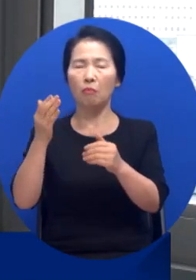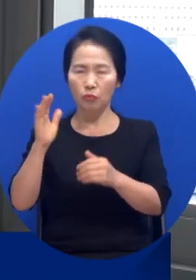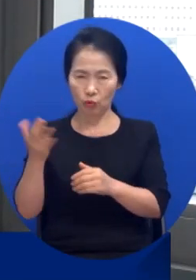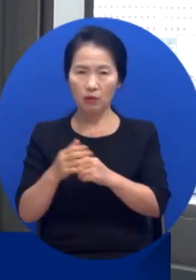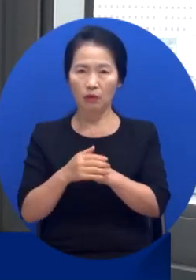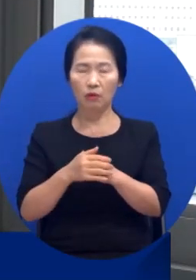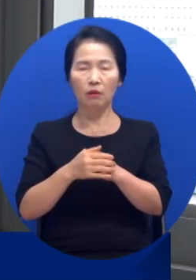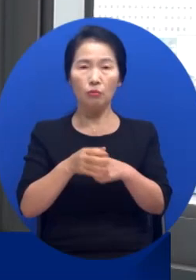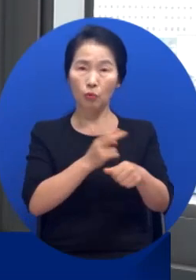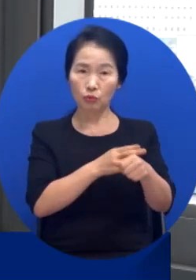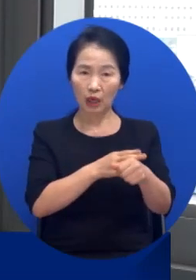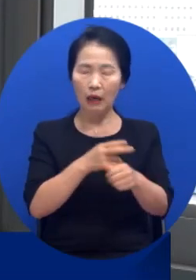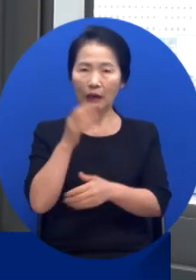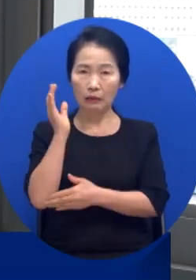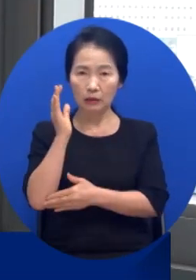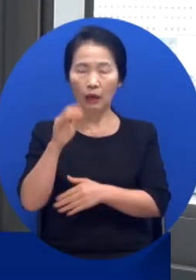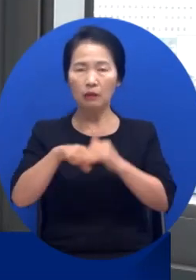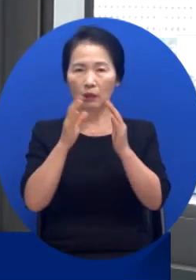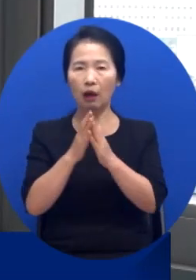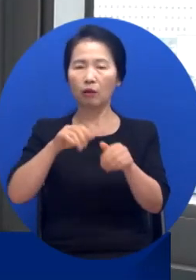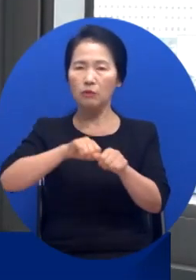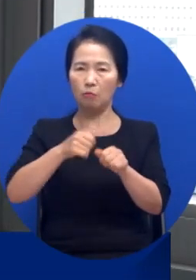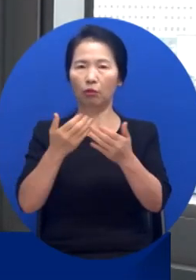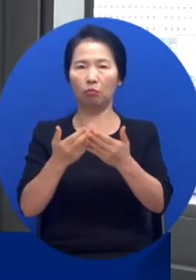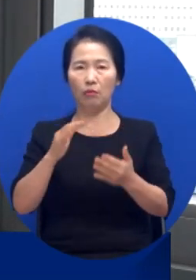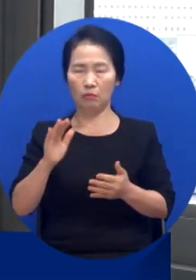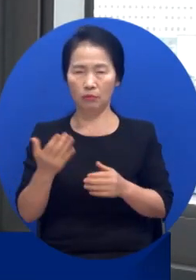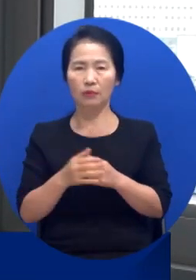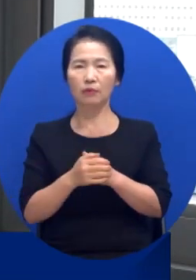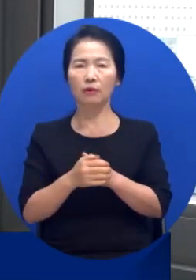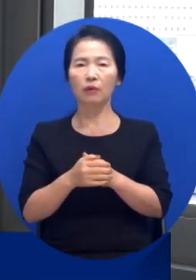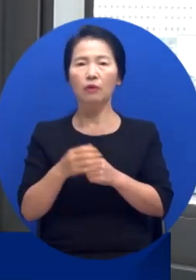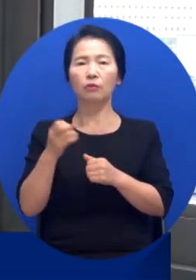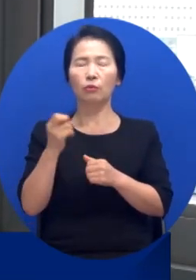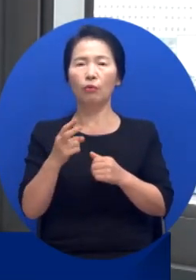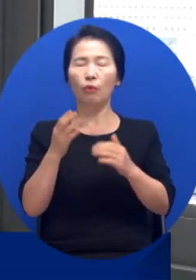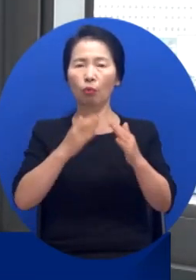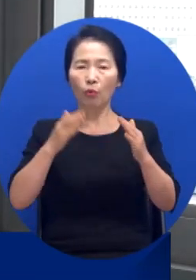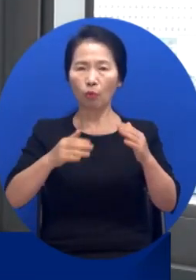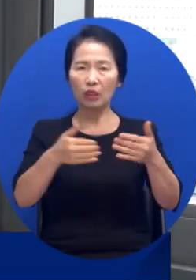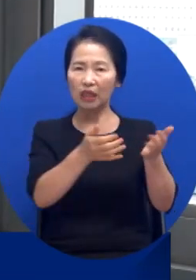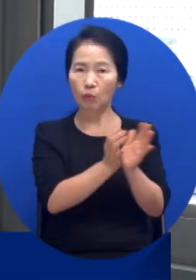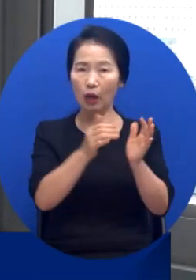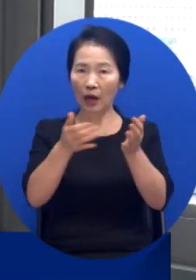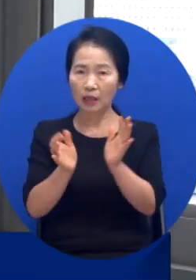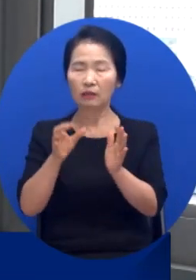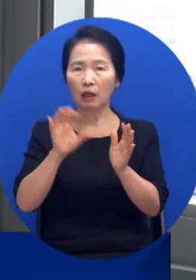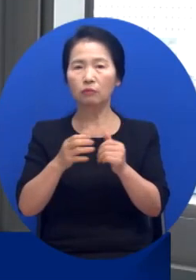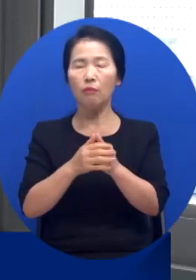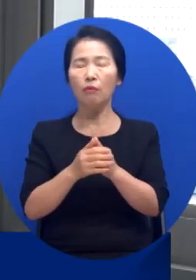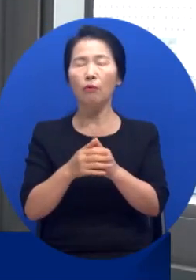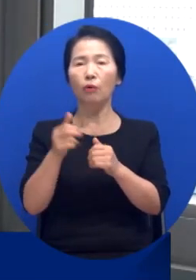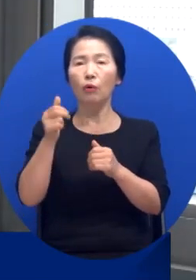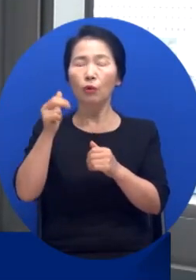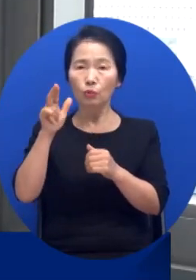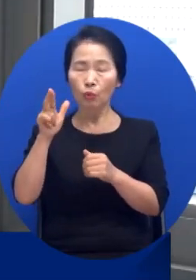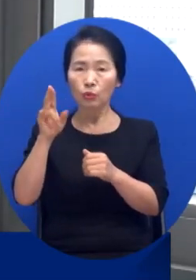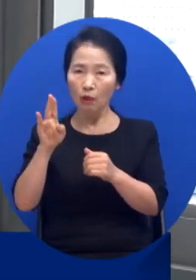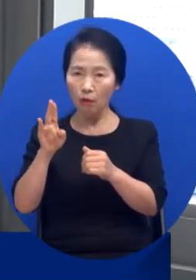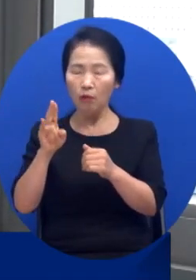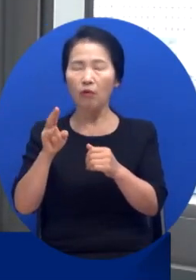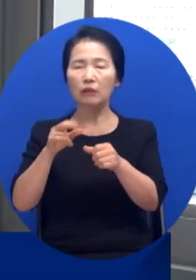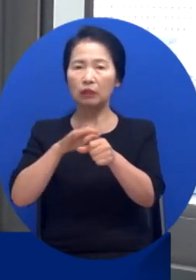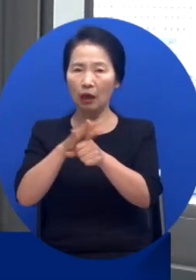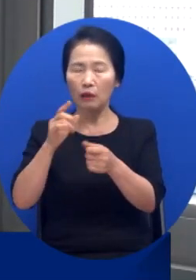교사와 강사들은 처벌받게 돼 있고요 공개 기관에서 동성애 정당하게 영남 받게 되고 그 다음에